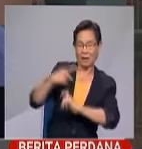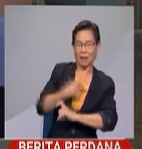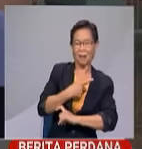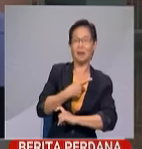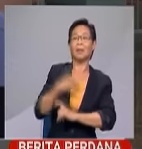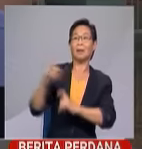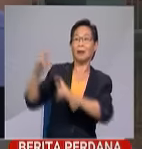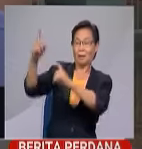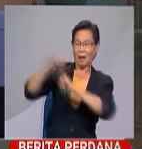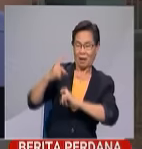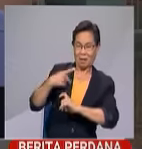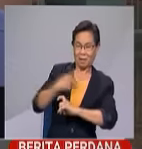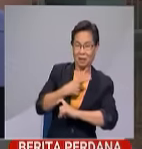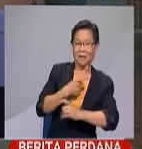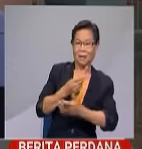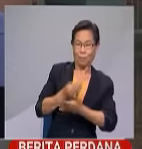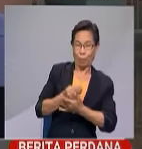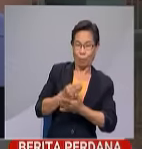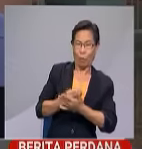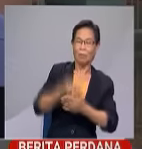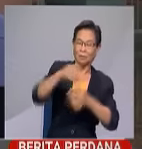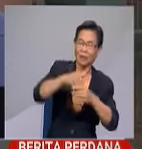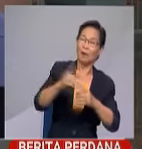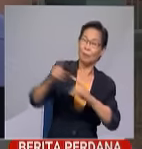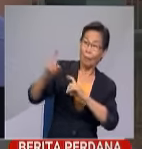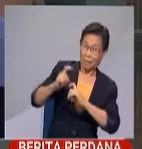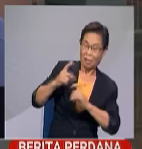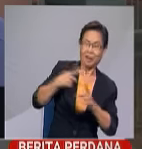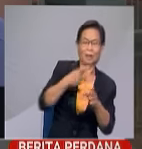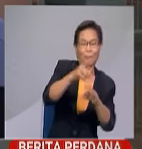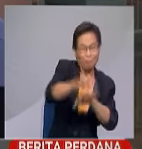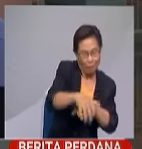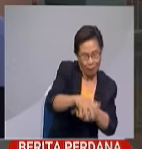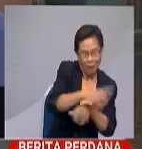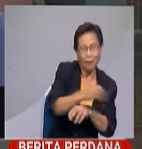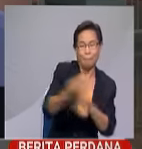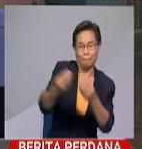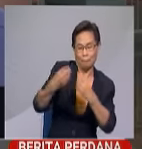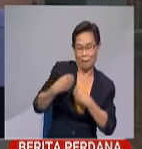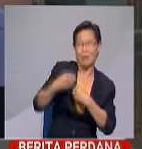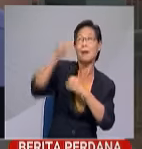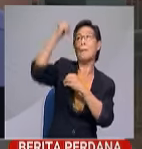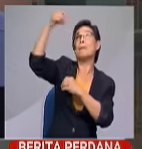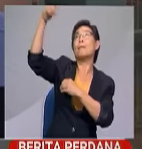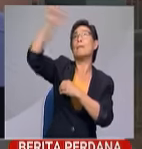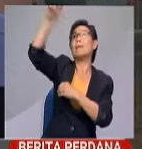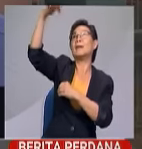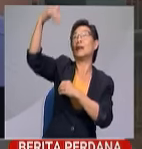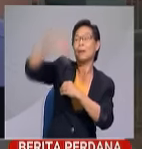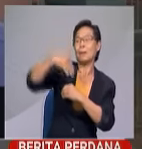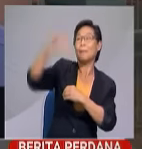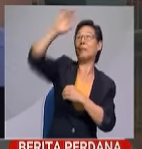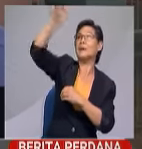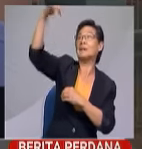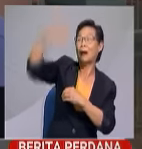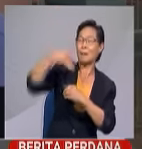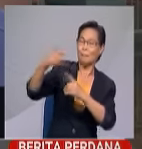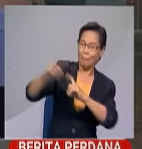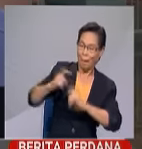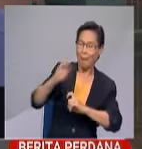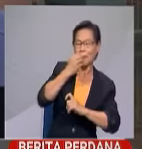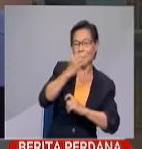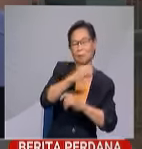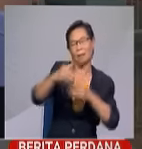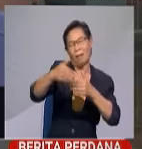rezeki dalam bidang pertanian dan juga memberi kita makanan dan seterusnya. Ini adalah